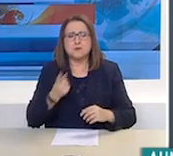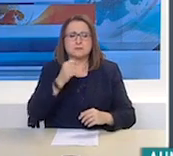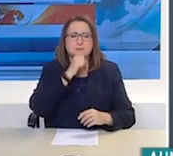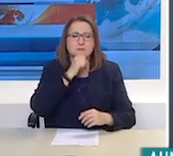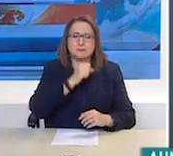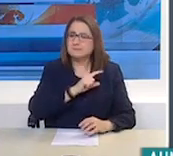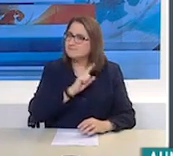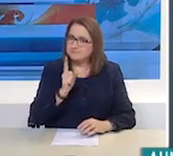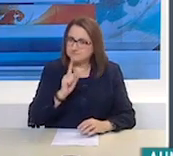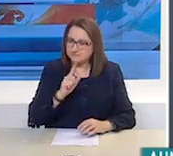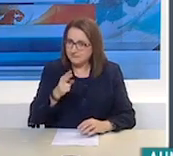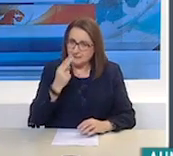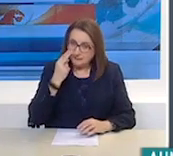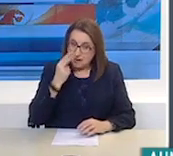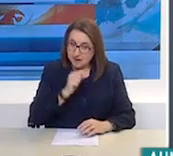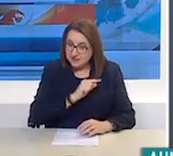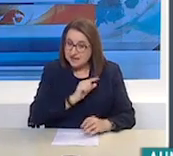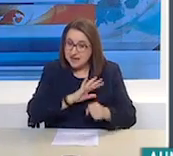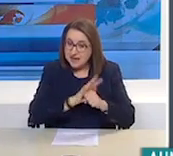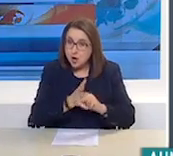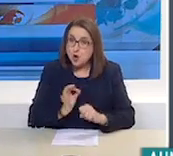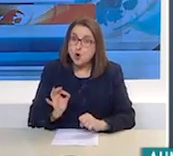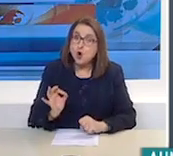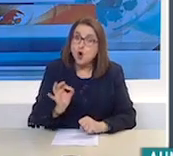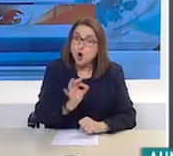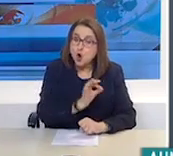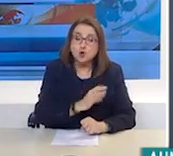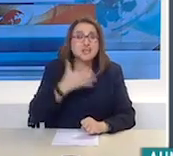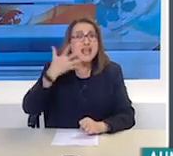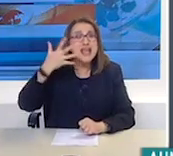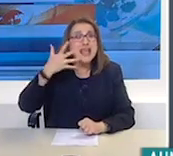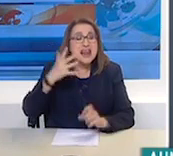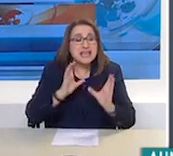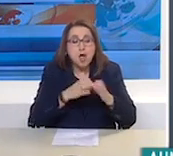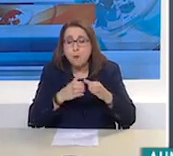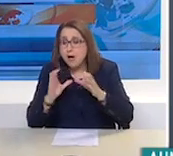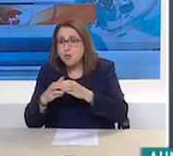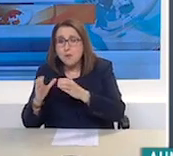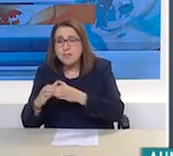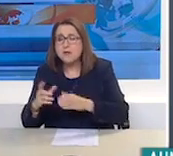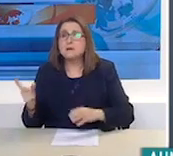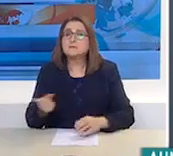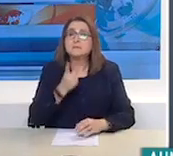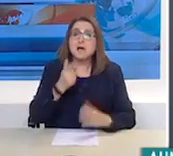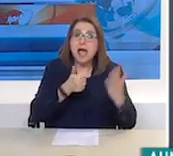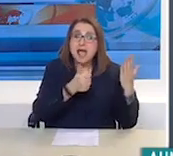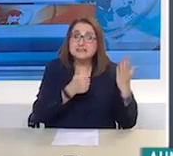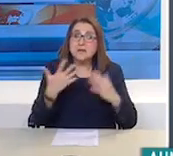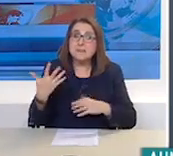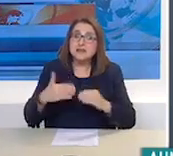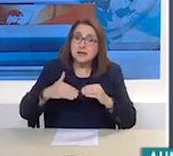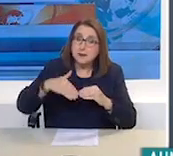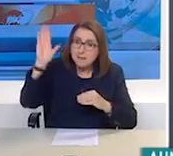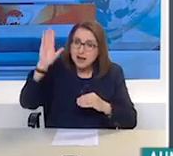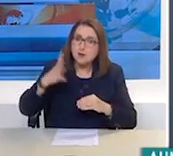κανείς τις καμπύλες θνητότητας από το νέο ιό αναηλικιακή ομάδα, παρατηρεί ότι από την ηλικιακή ομάδα των 65 περίπου